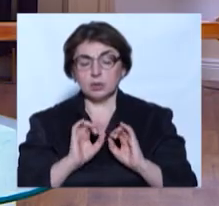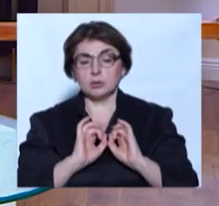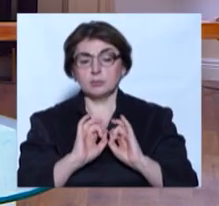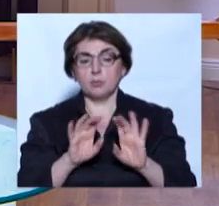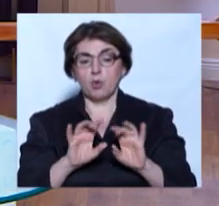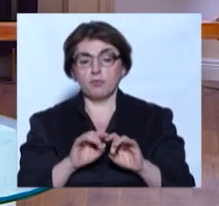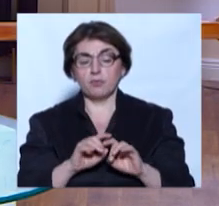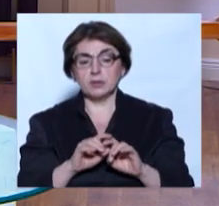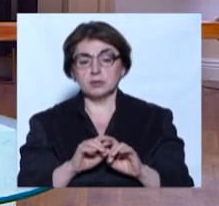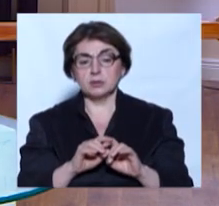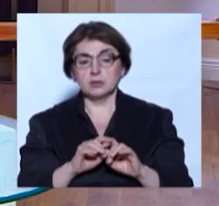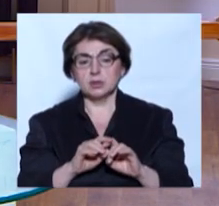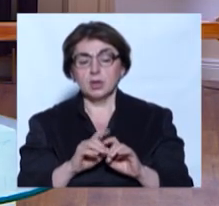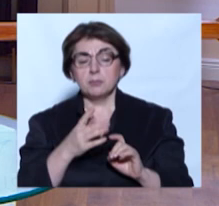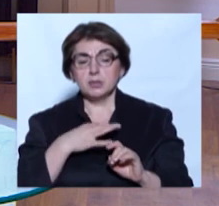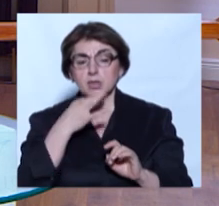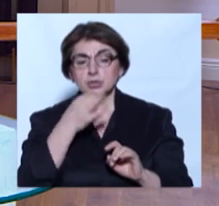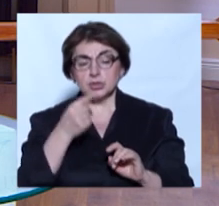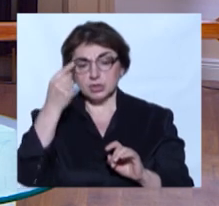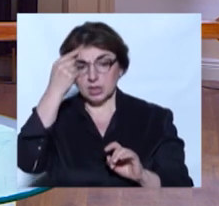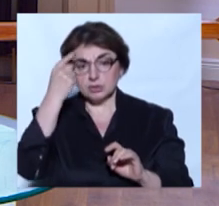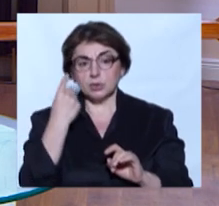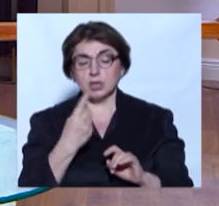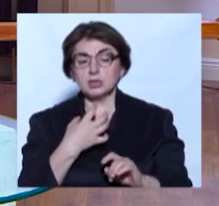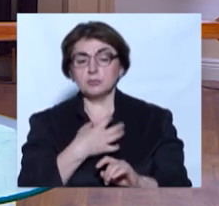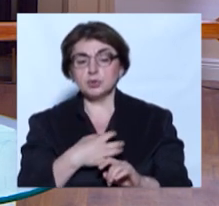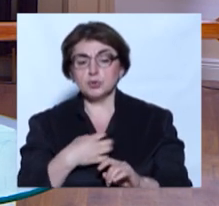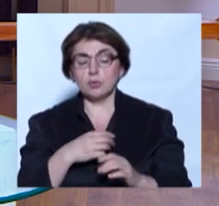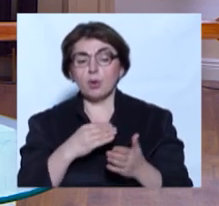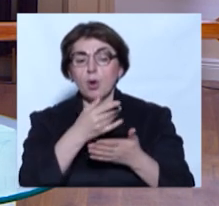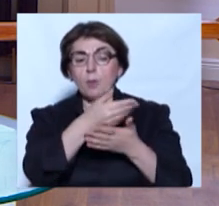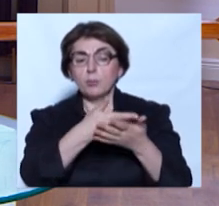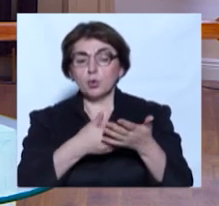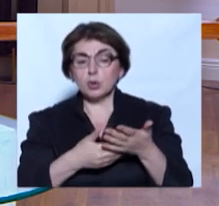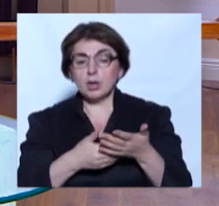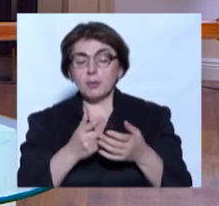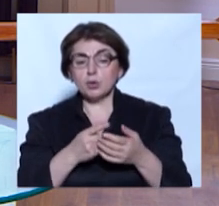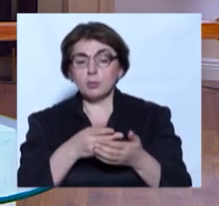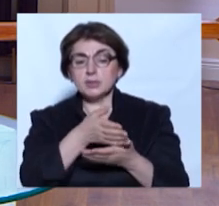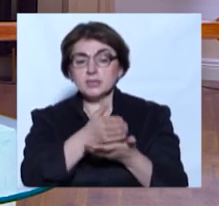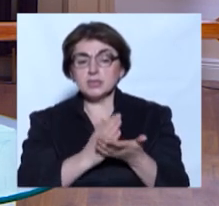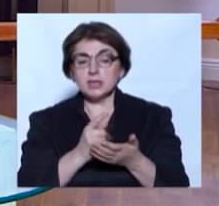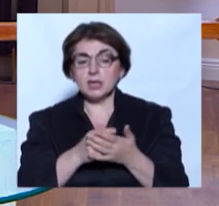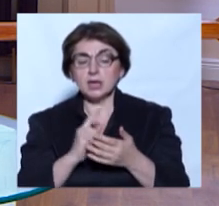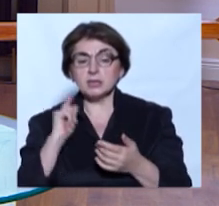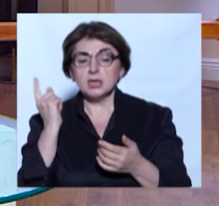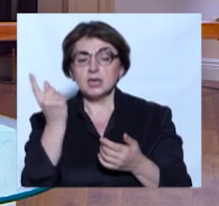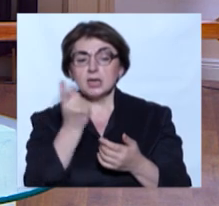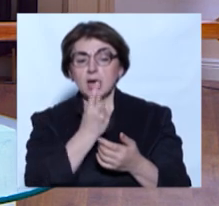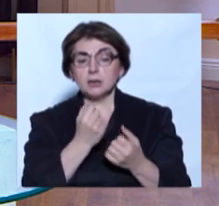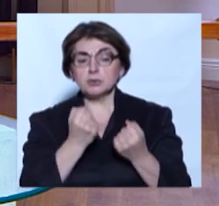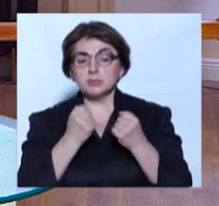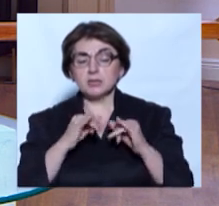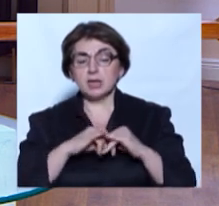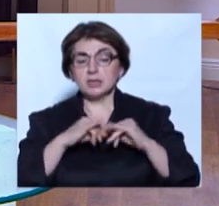და მინდა შეგახსენოთ ერთი მნიშვნელოვანი პროგრამა, რომლის წილი სწორედ გარემოსგრადი განვითარების